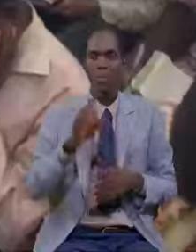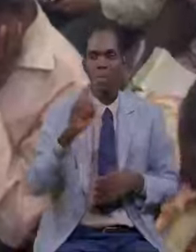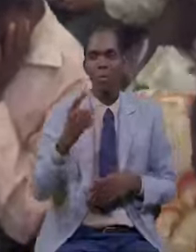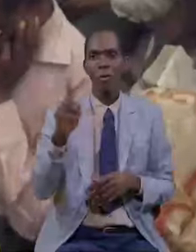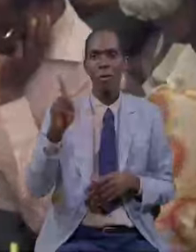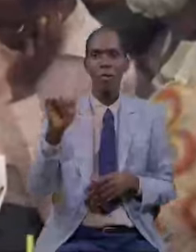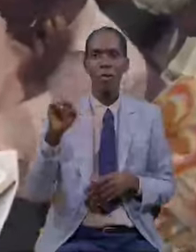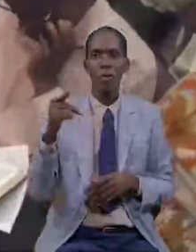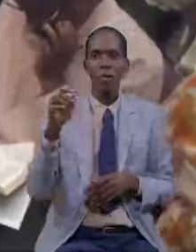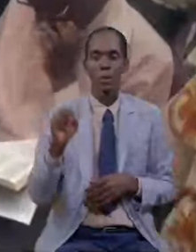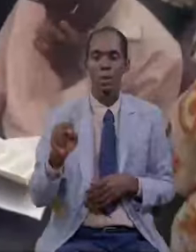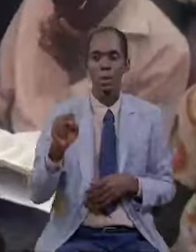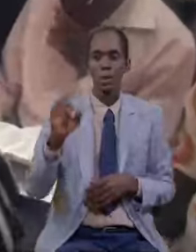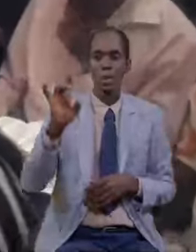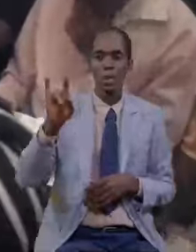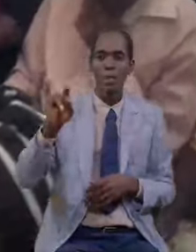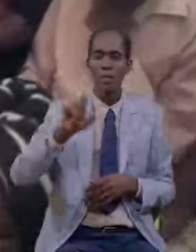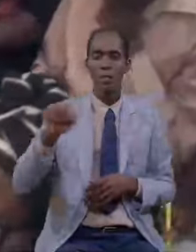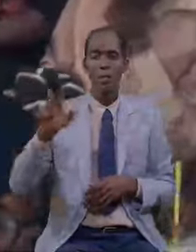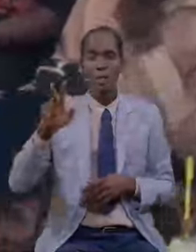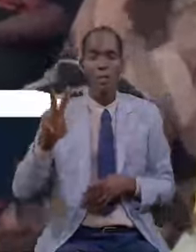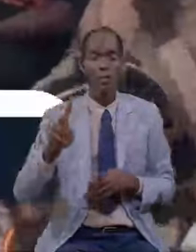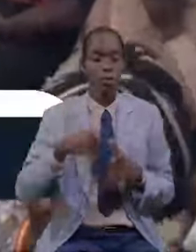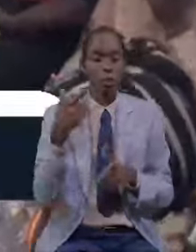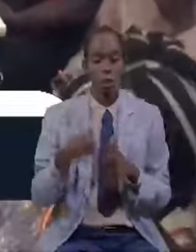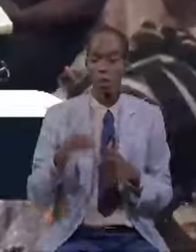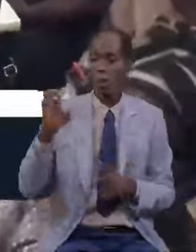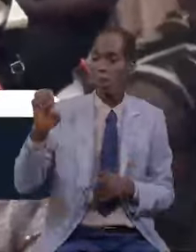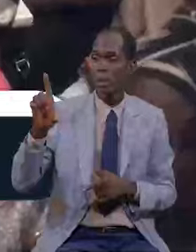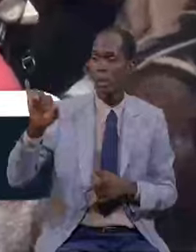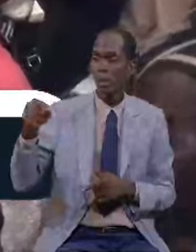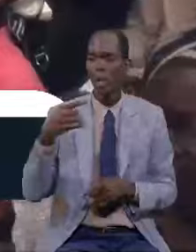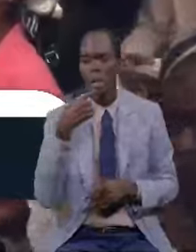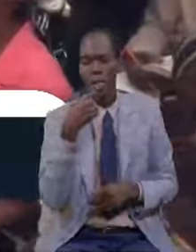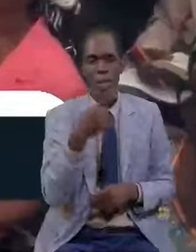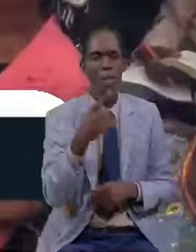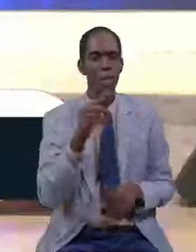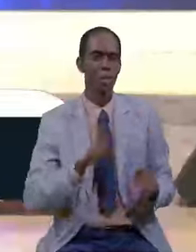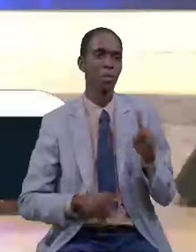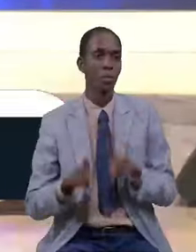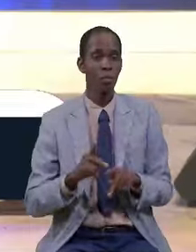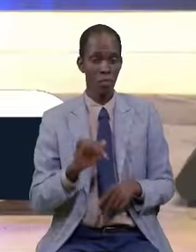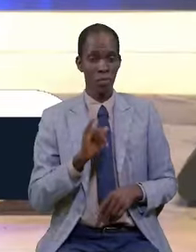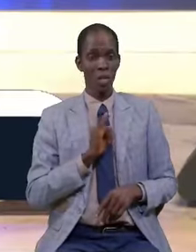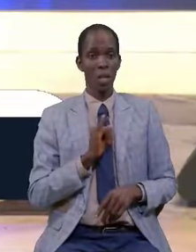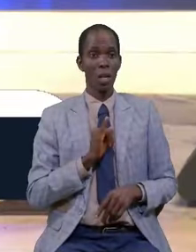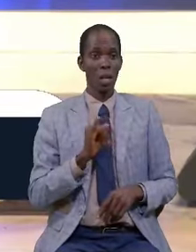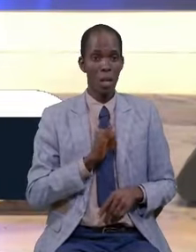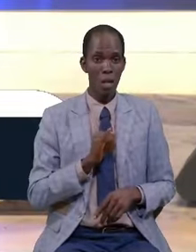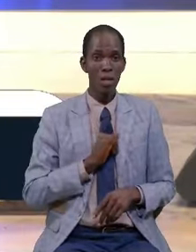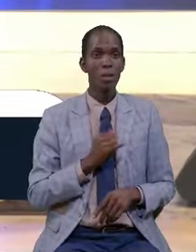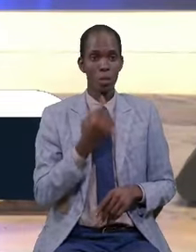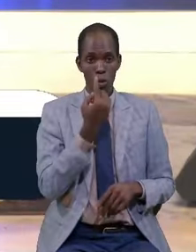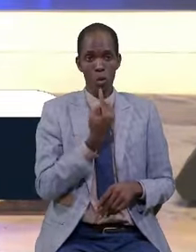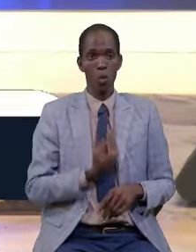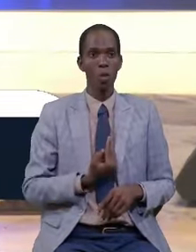j'ai lu le verset 22. Élie dit au peuple, « Je suis resté